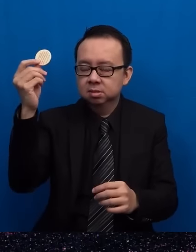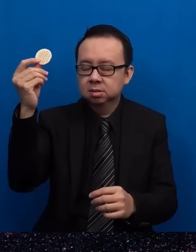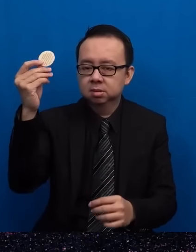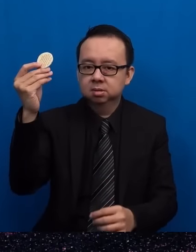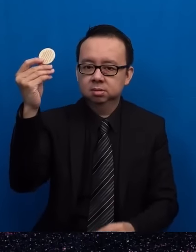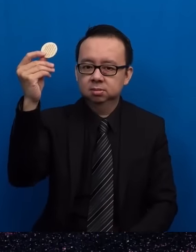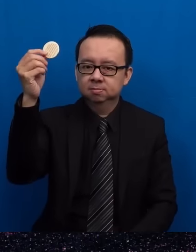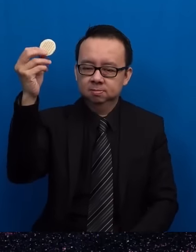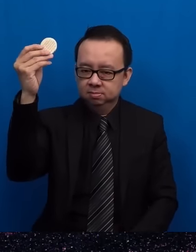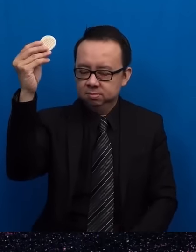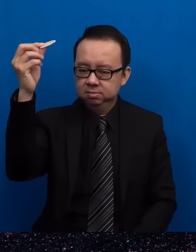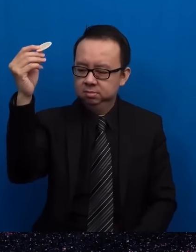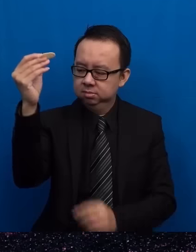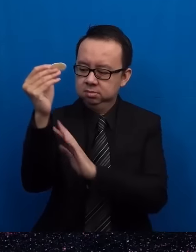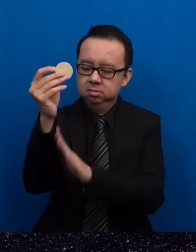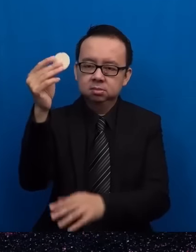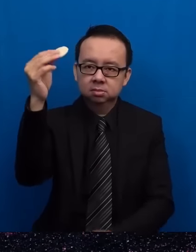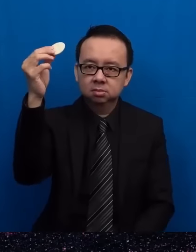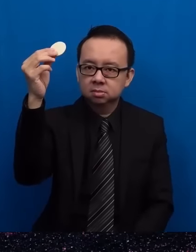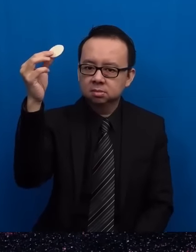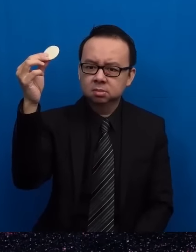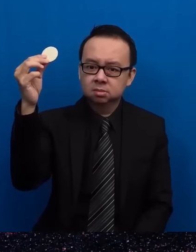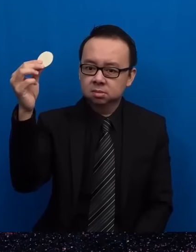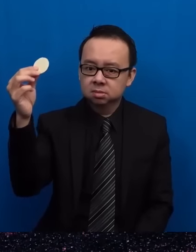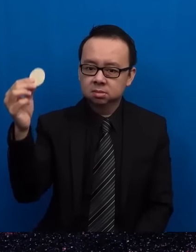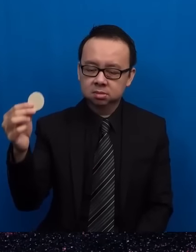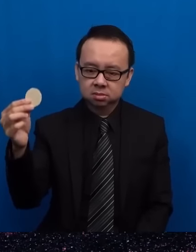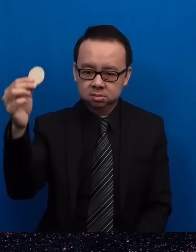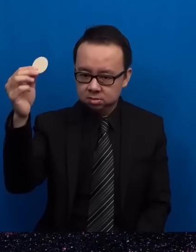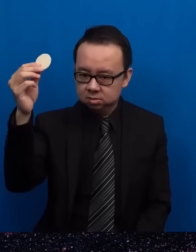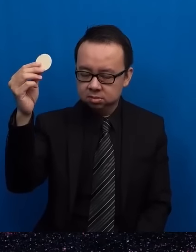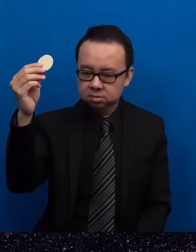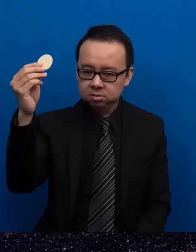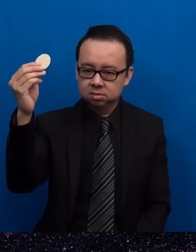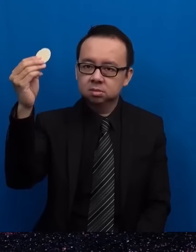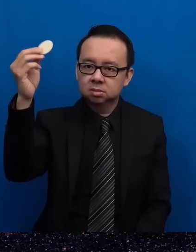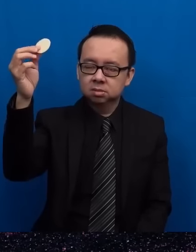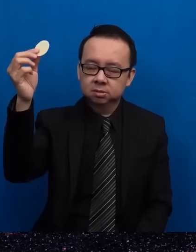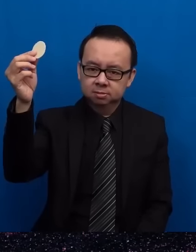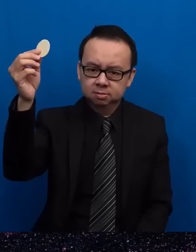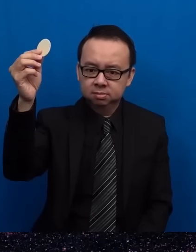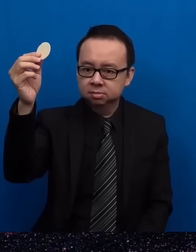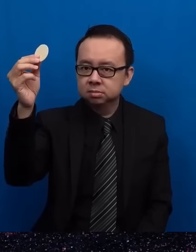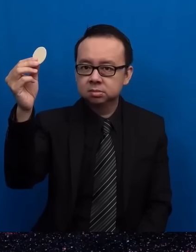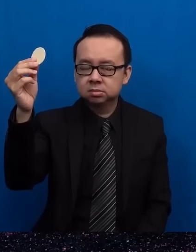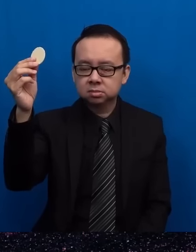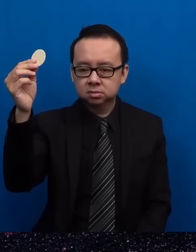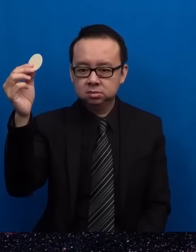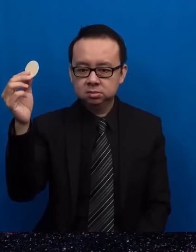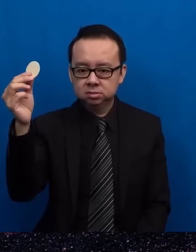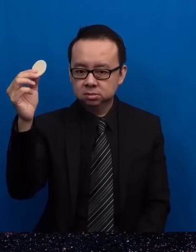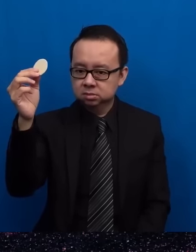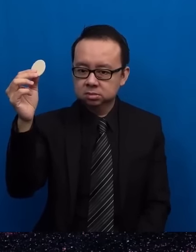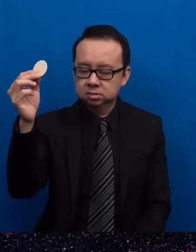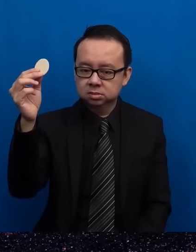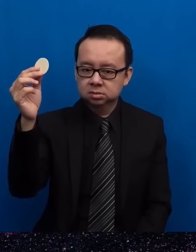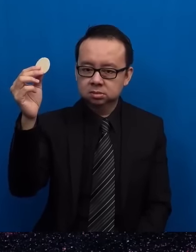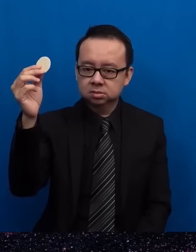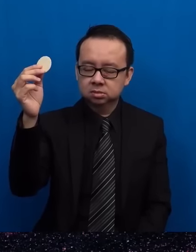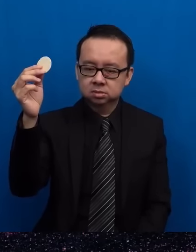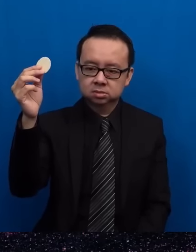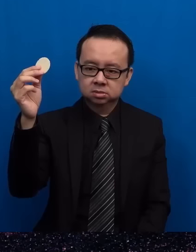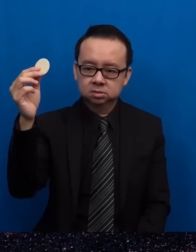dalam nama Tuhan Yesus Kristus. Bukankah kita sedang bersekutu dengan tubuh Tuhan? Dan Tuhan mengasihi